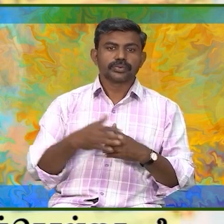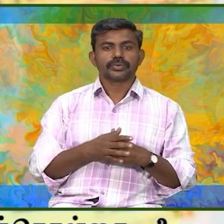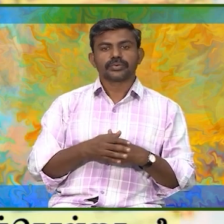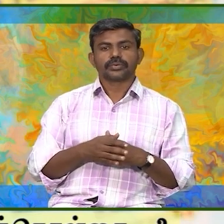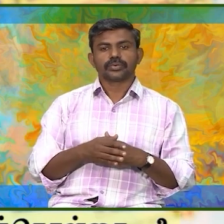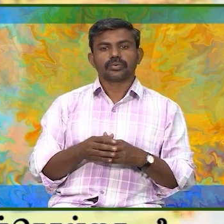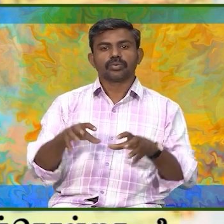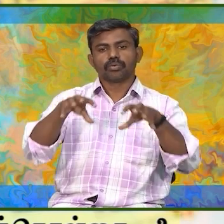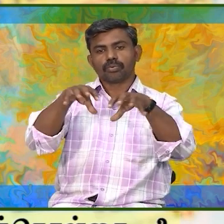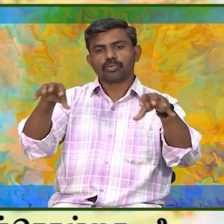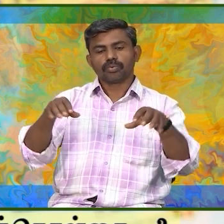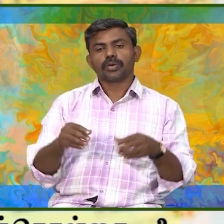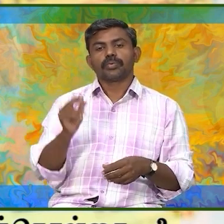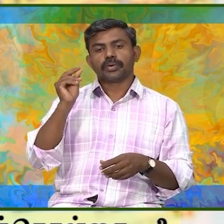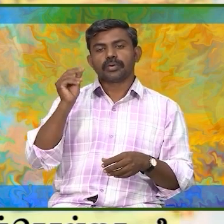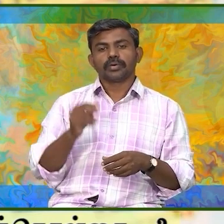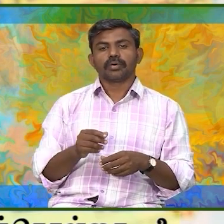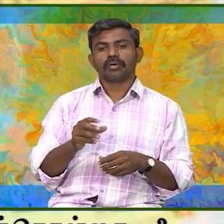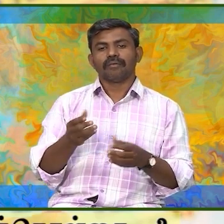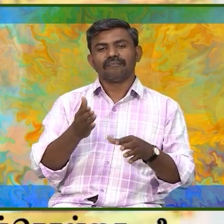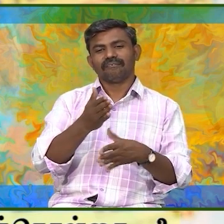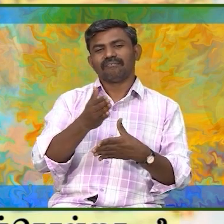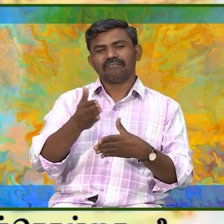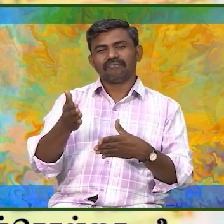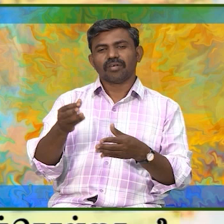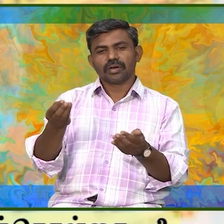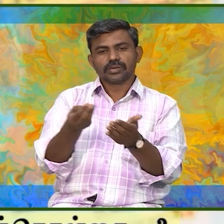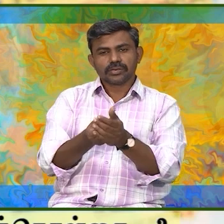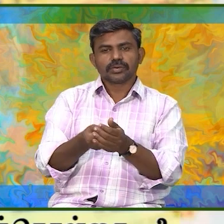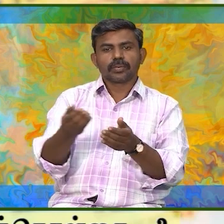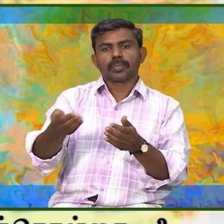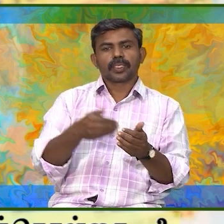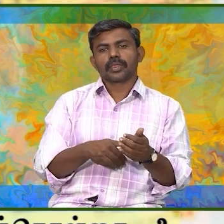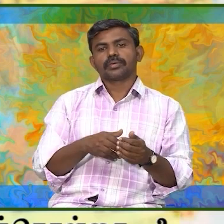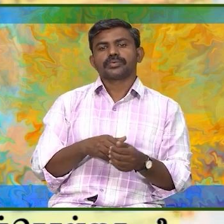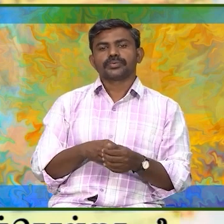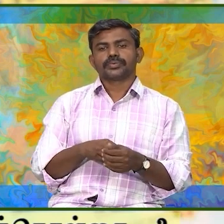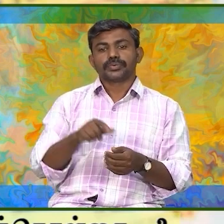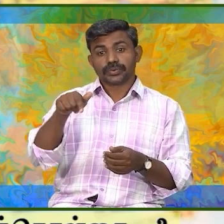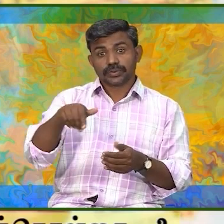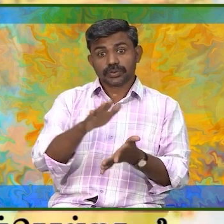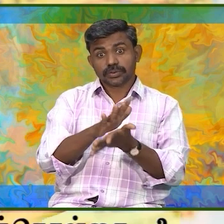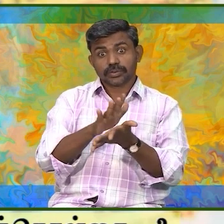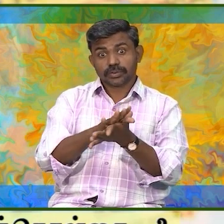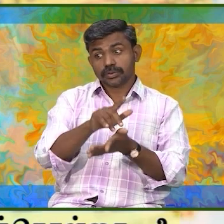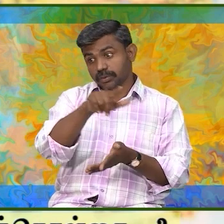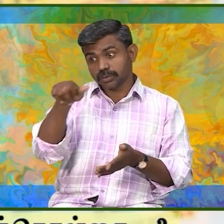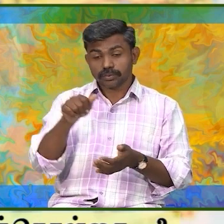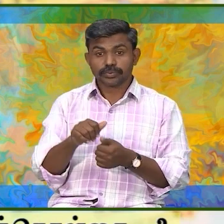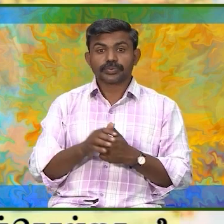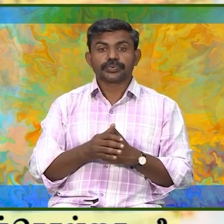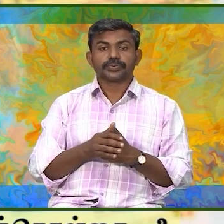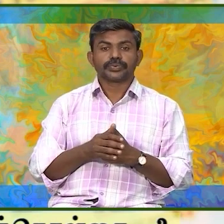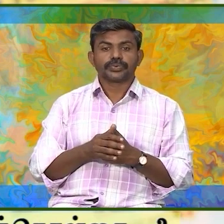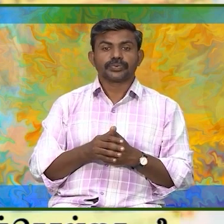ஊரில் இருக்கக்கூடிய பருப்பு, வெங்காயம், இதெல்லாம் சேர்த்தா தான் வடை போட முடியும். அப்போ ஒரு சின்ன வடை போடுறதுக்கே எல்லாம் தேவைப்படுது.